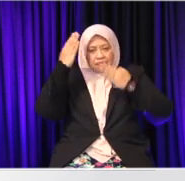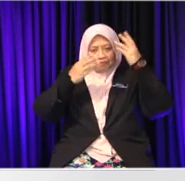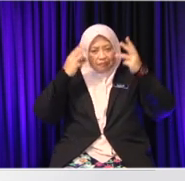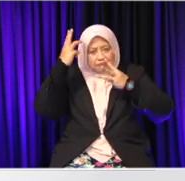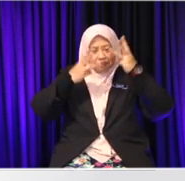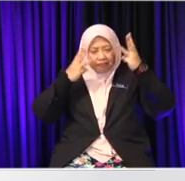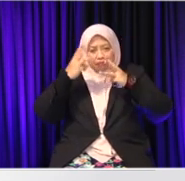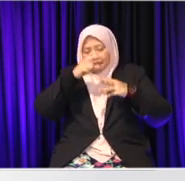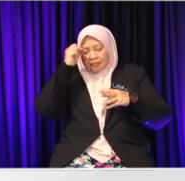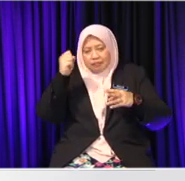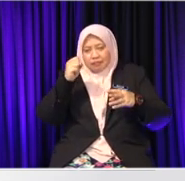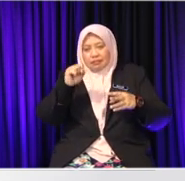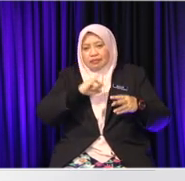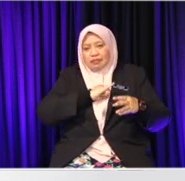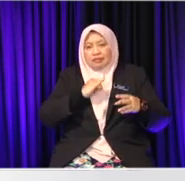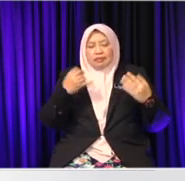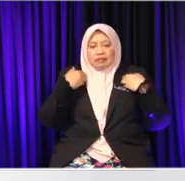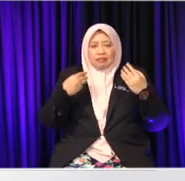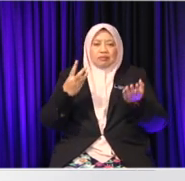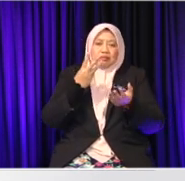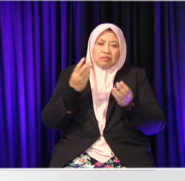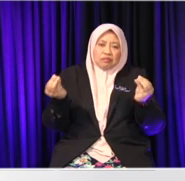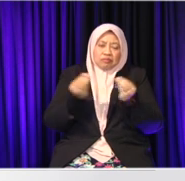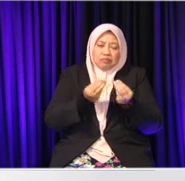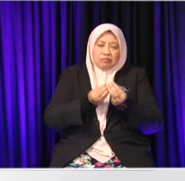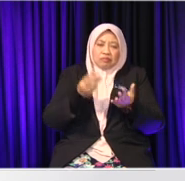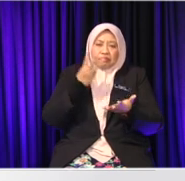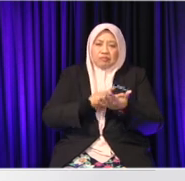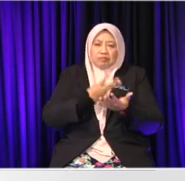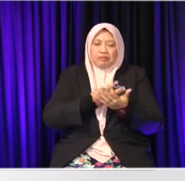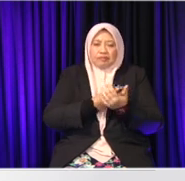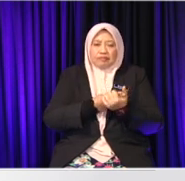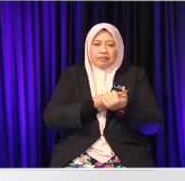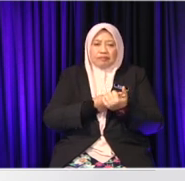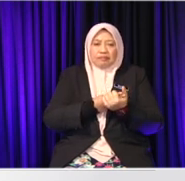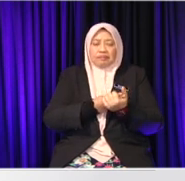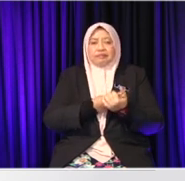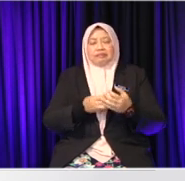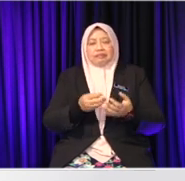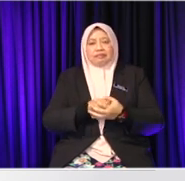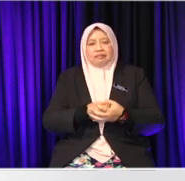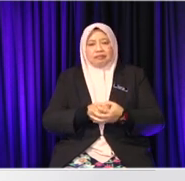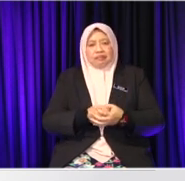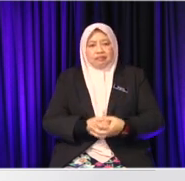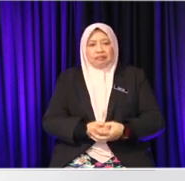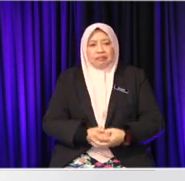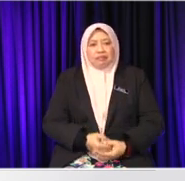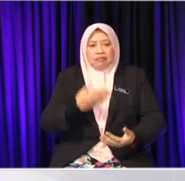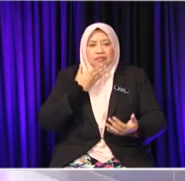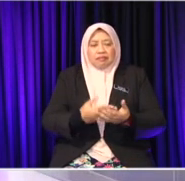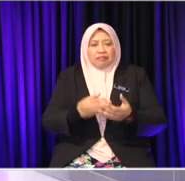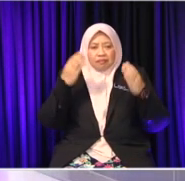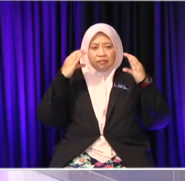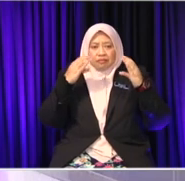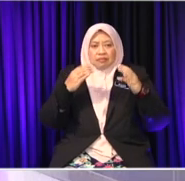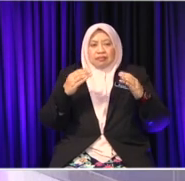saya tidak ada sejumlah uang yang digunakan untuk mereka hidup cuma mereka hidup tanpa saya aja lah baik gue dan saya nanya